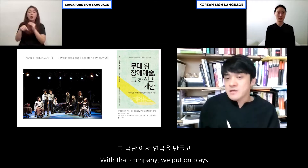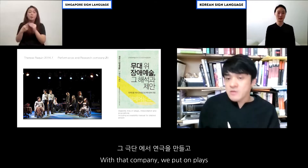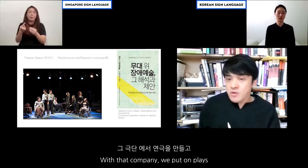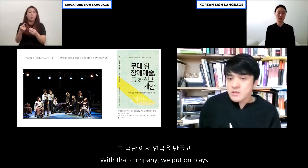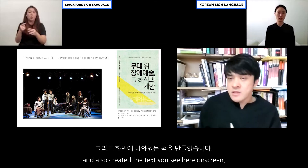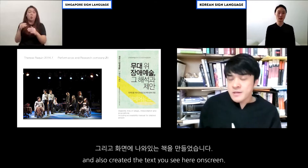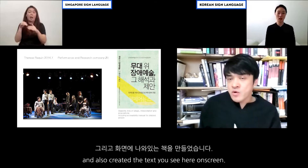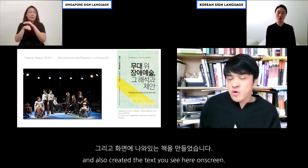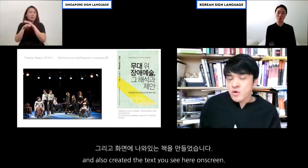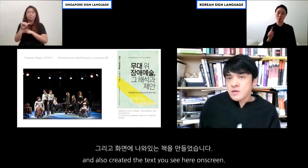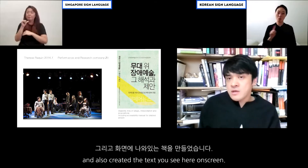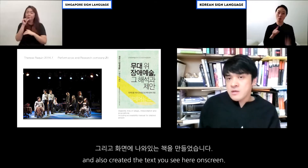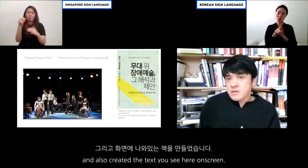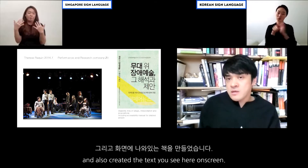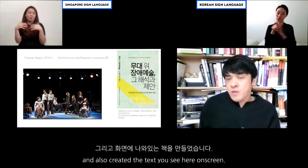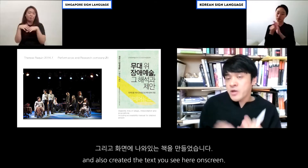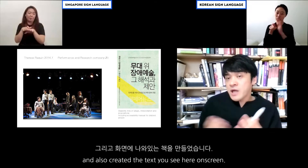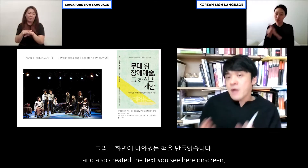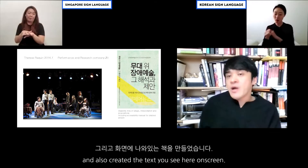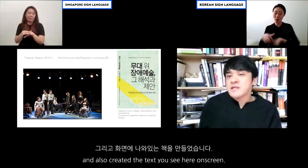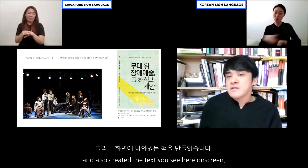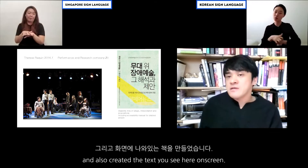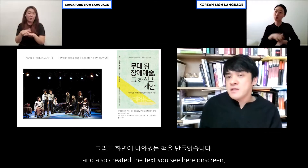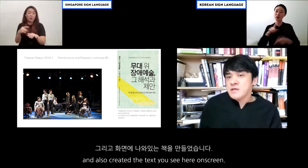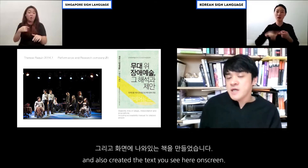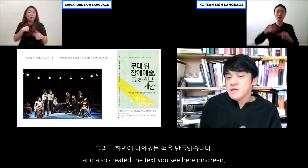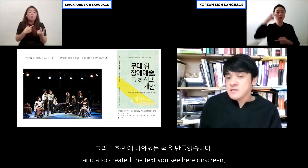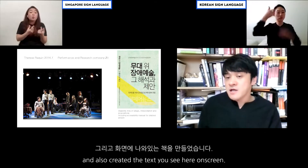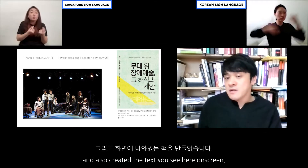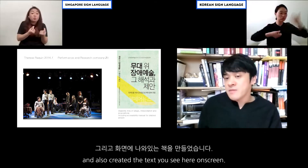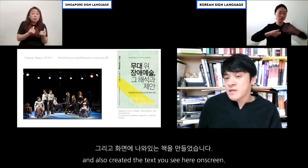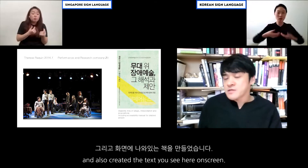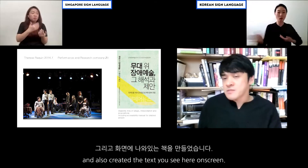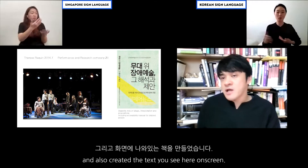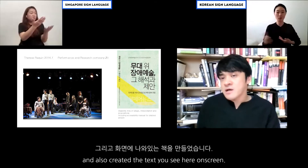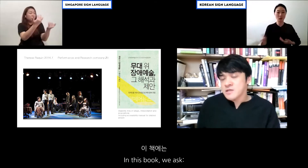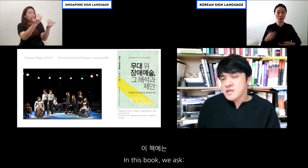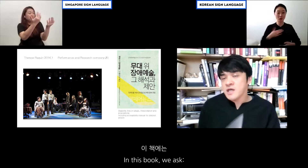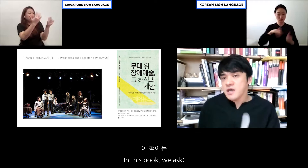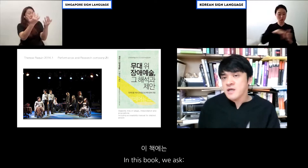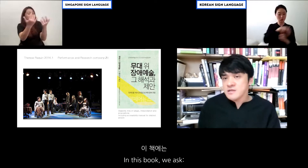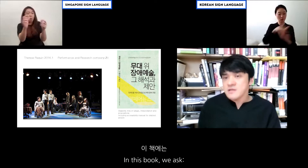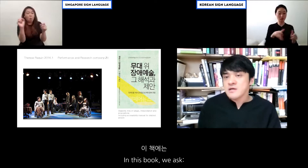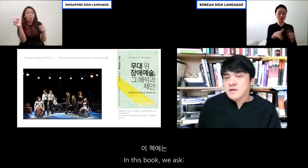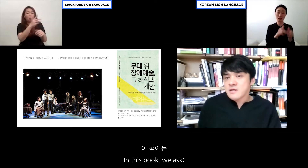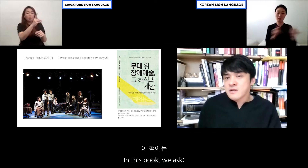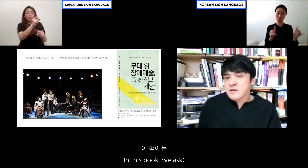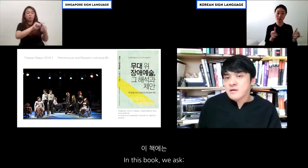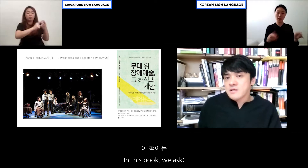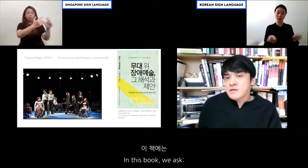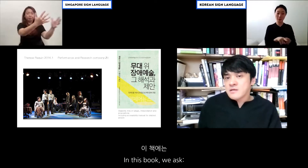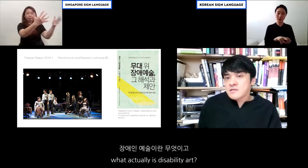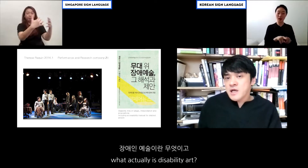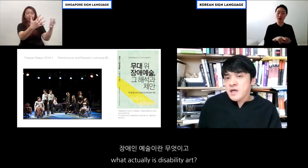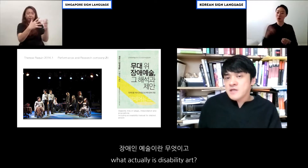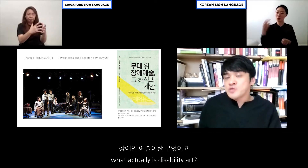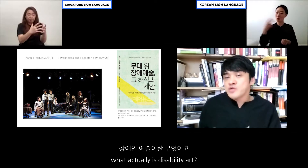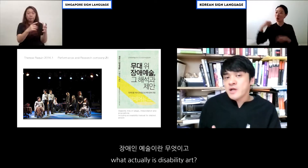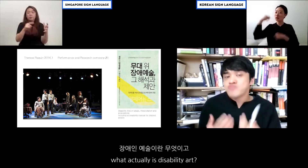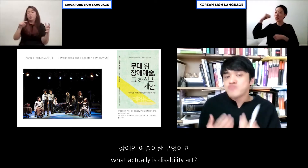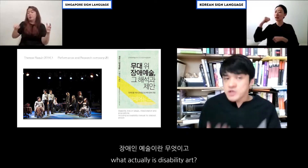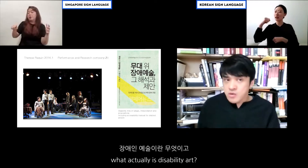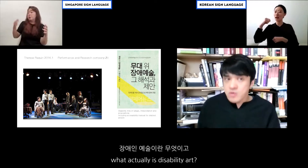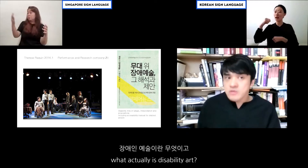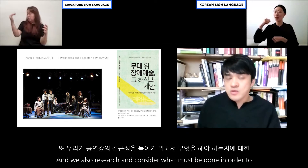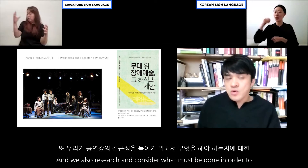연극을 만들고 그리고 화면에 나와 있는 책을 만들었습니다. 그래서 이 책에는 장애인